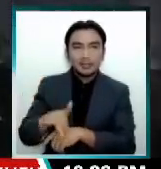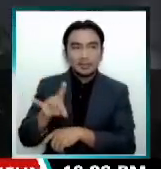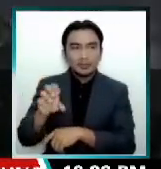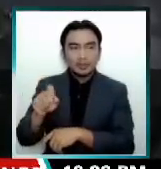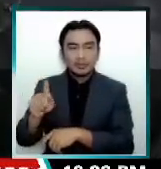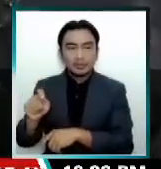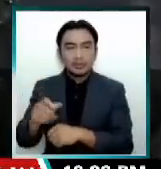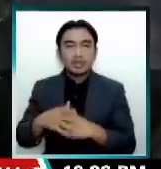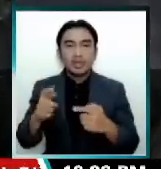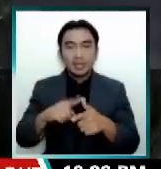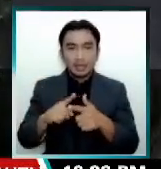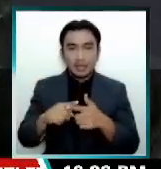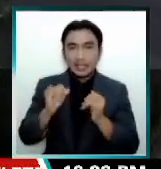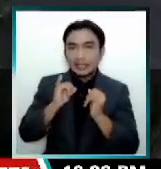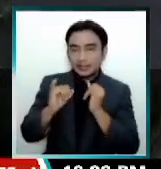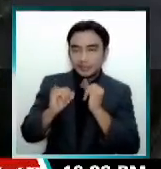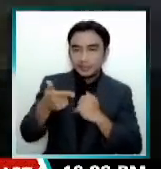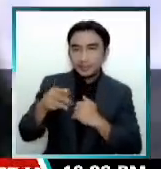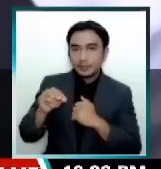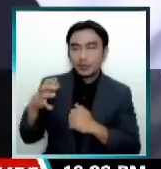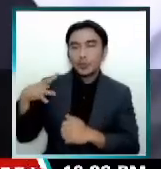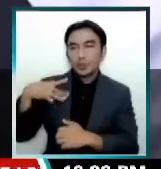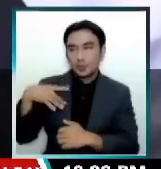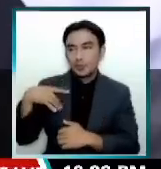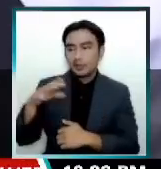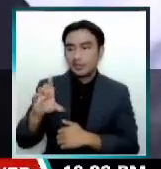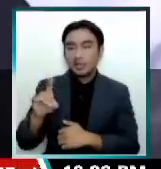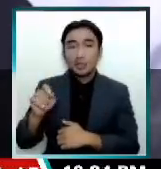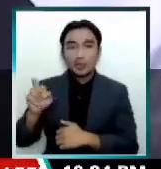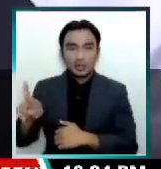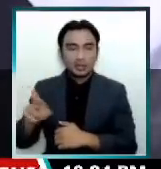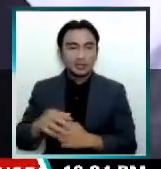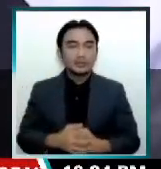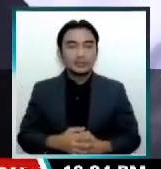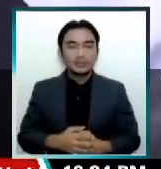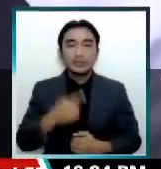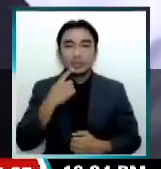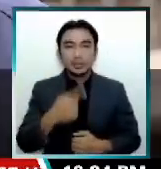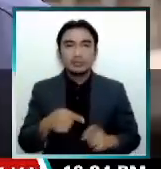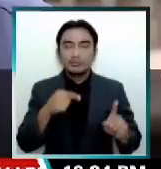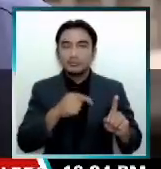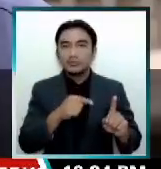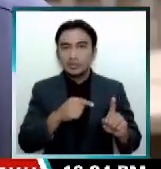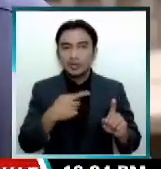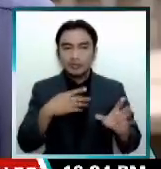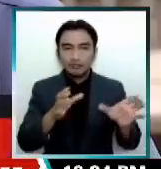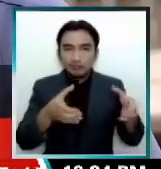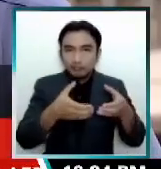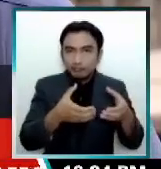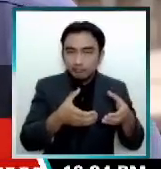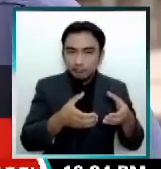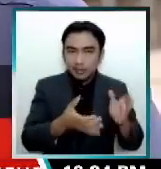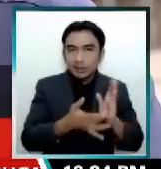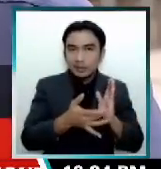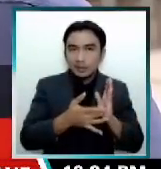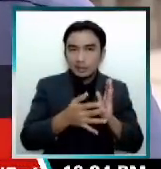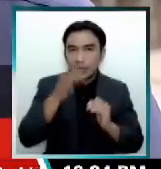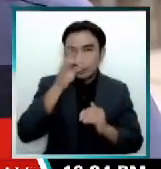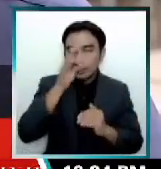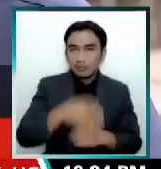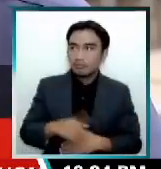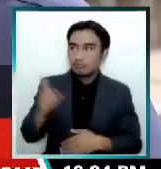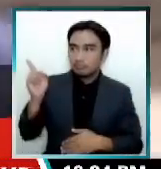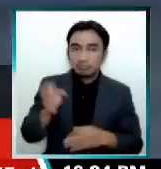Integrated News na makuha ang panig ng DOTR. Tanong naman ng grupong Digital Pinoys, kasabihin mo may shortage pero magbebenta